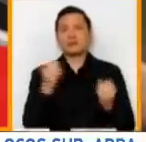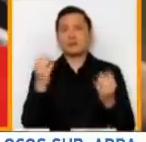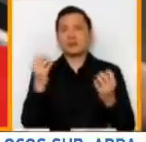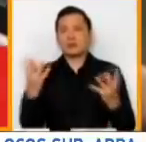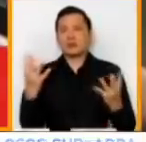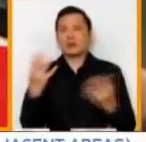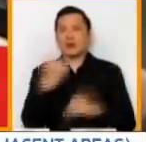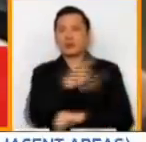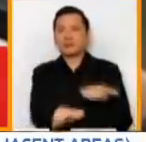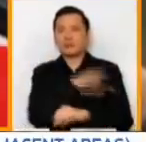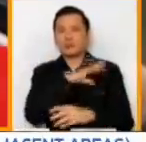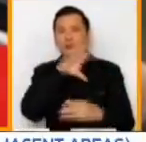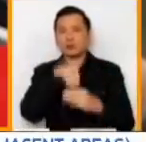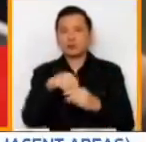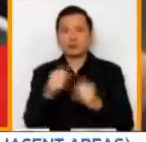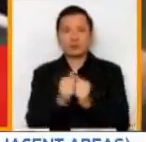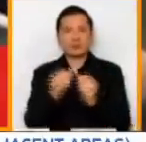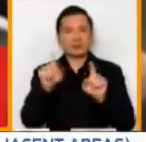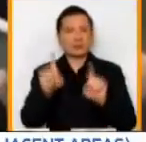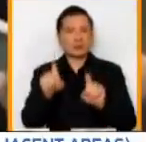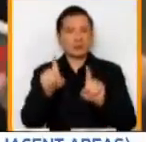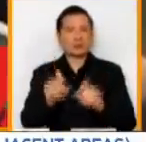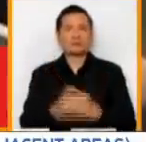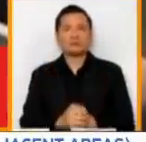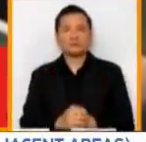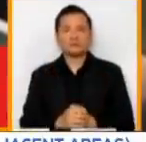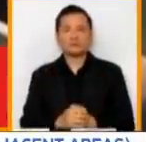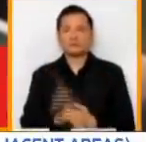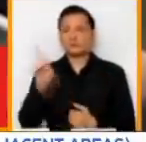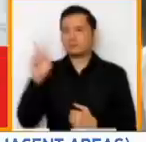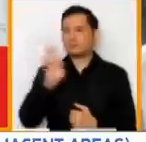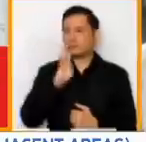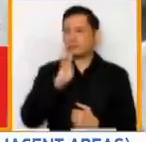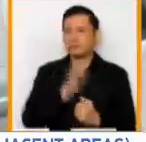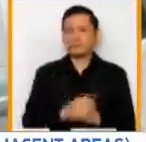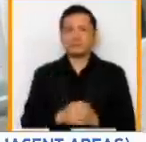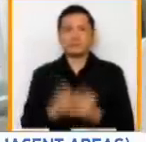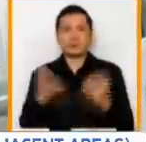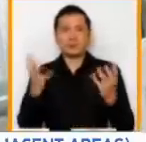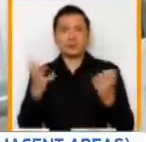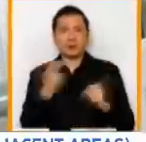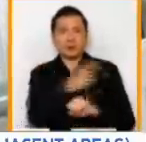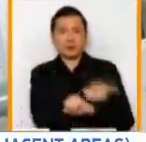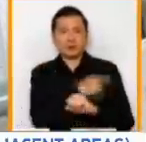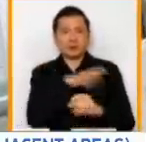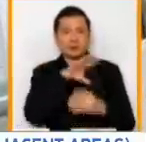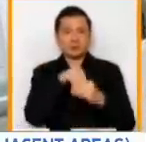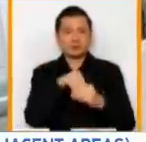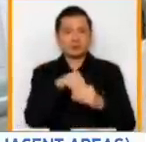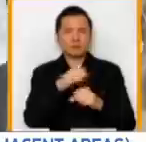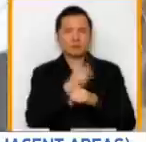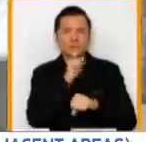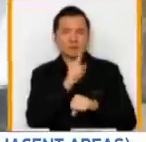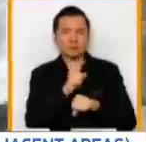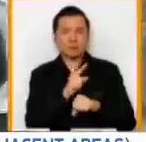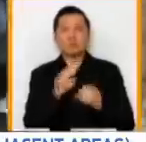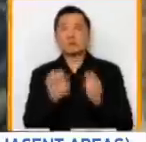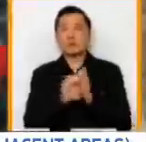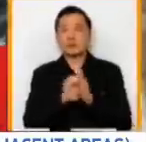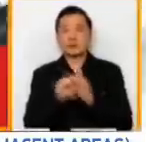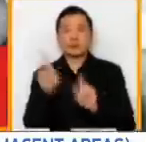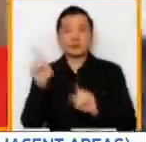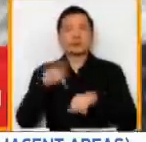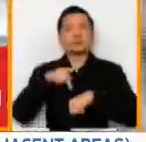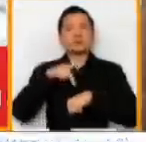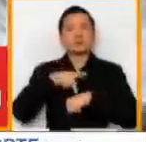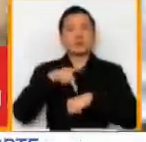rollout. Gusto namin hospital-based para sigurado tayo. Ang patero sa lagpas 100% na sa target na